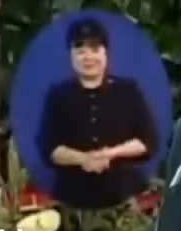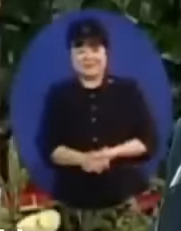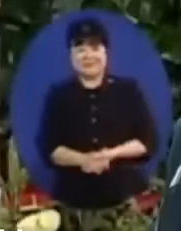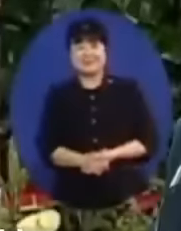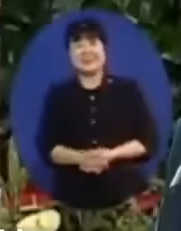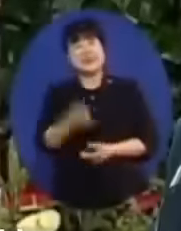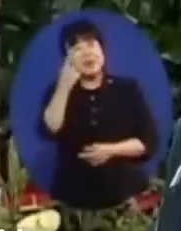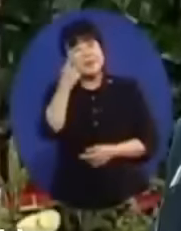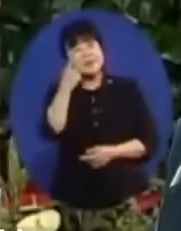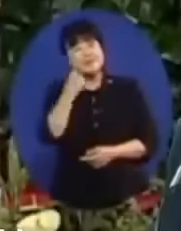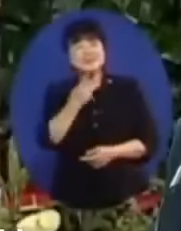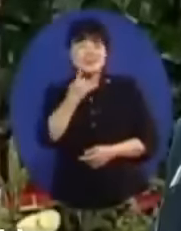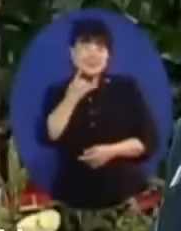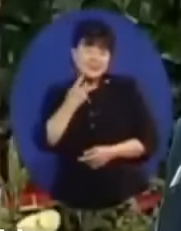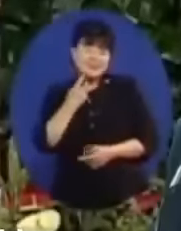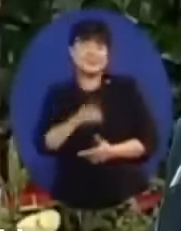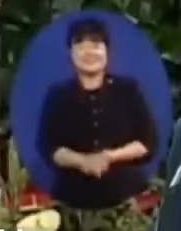참 좋겠습니다.